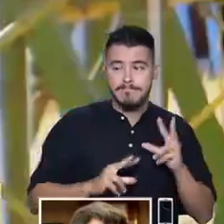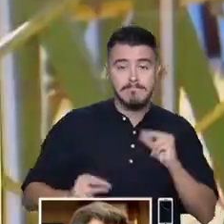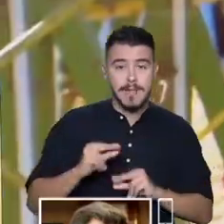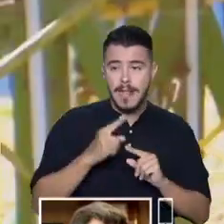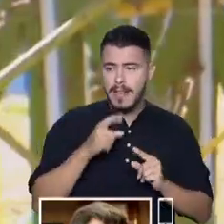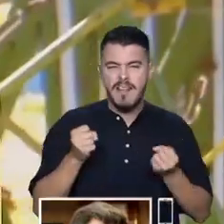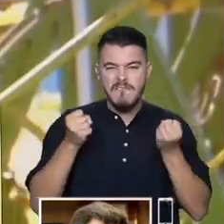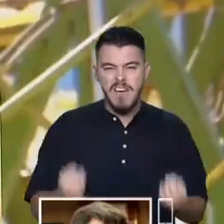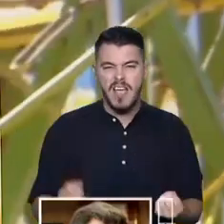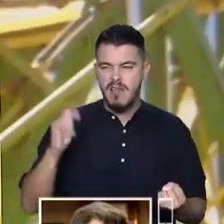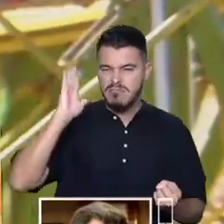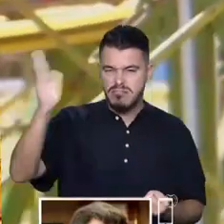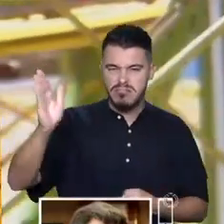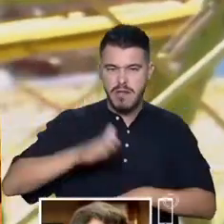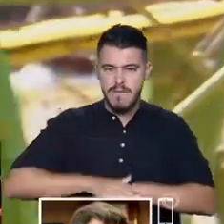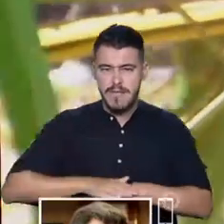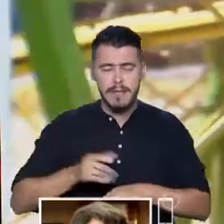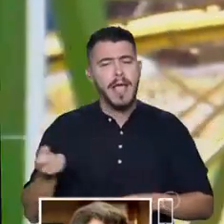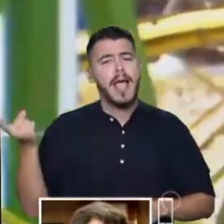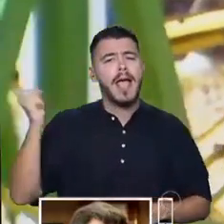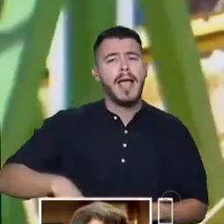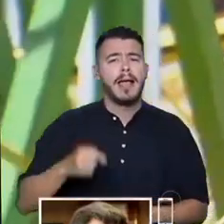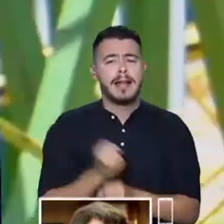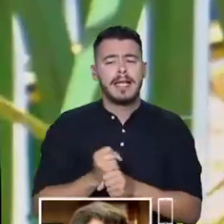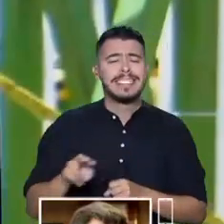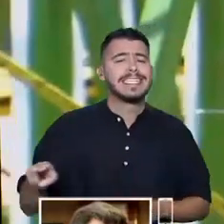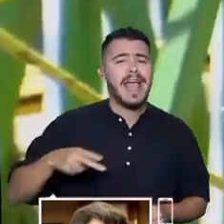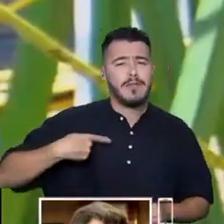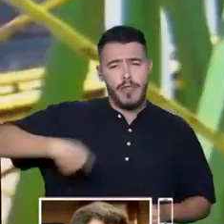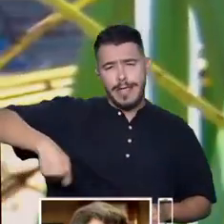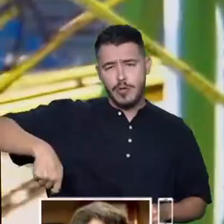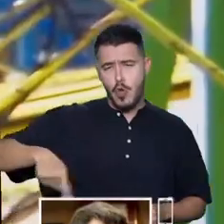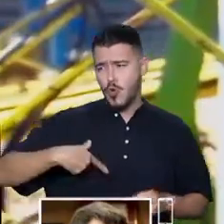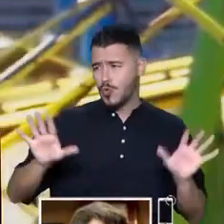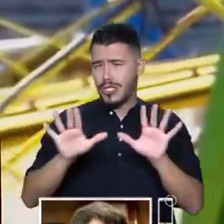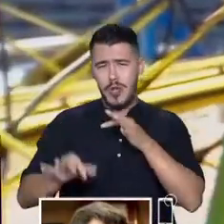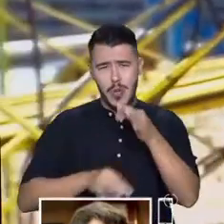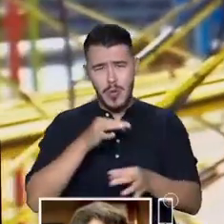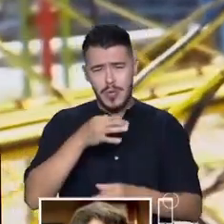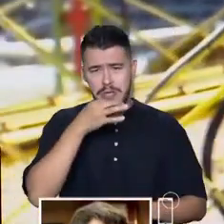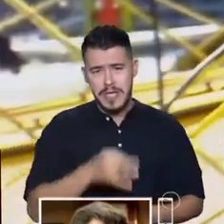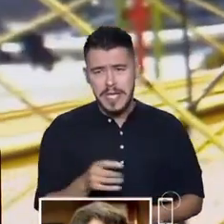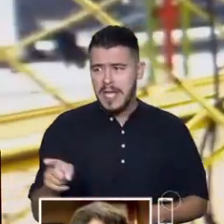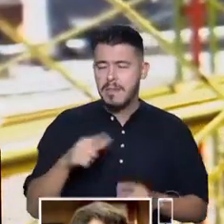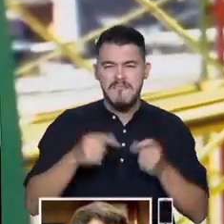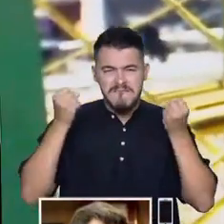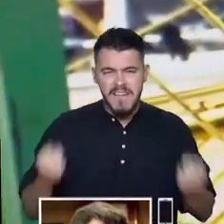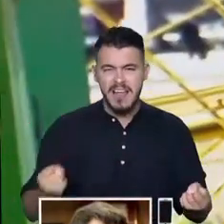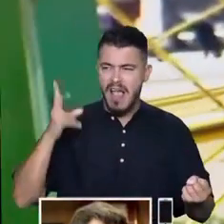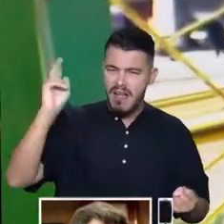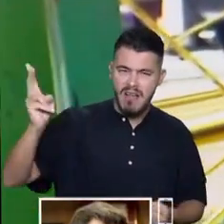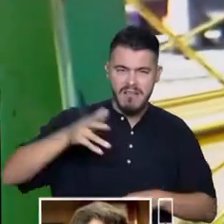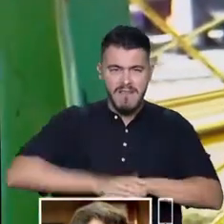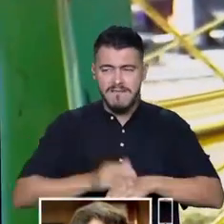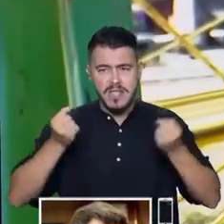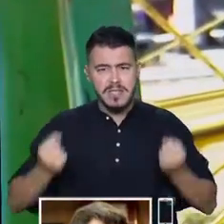ένας συνάδελφός μου πολύ γνωστός, ο οποίος είναι και μέλος του Γεωργικού Συλλόγου Αθηνών, και μίλησε για σωτηρευτική ευθύνη, μίλησε για κακουργήματα, ενώ τα οποία δεν